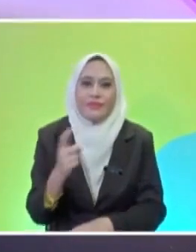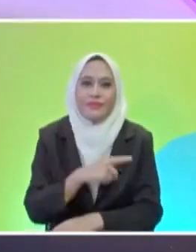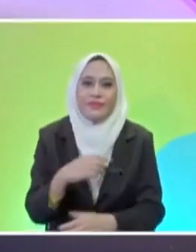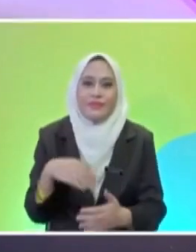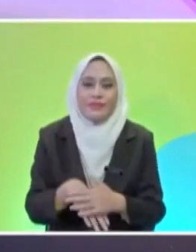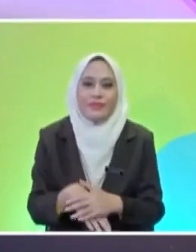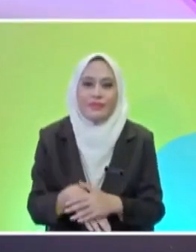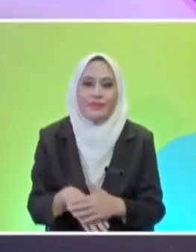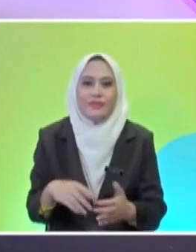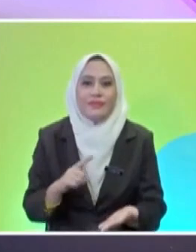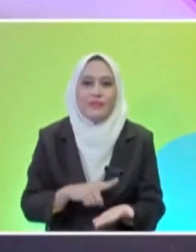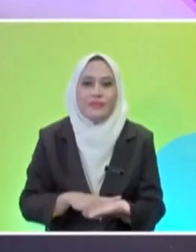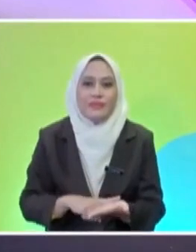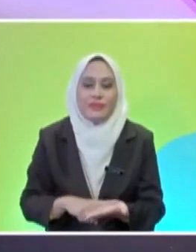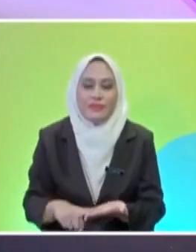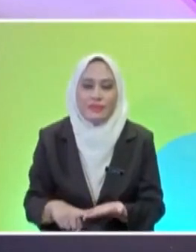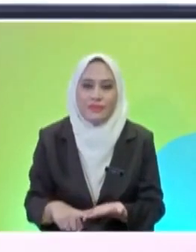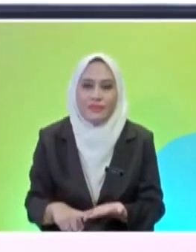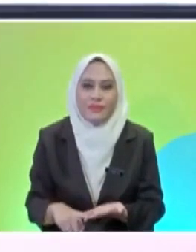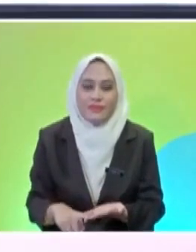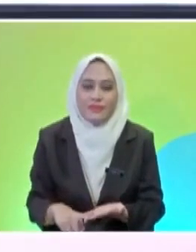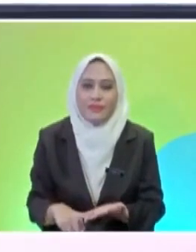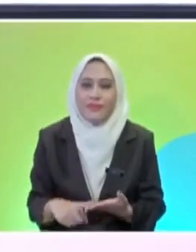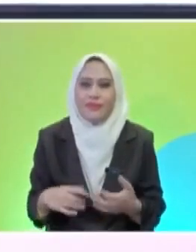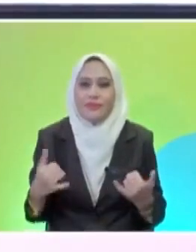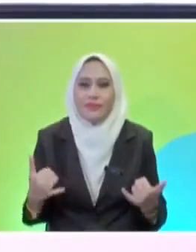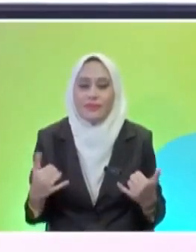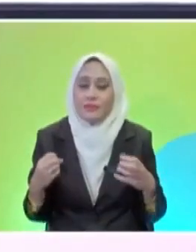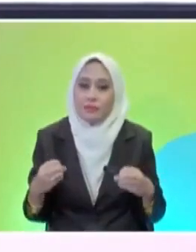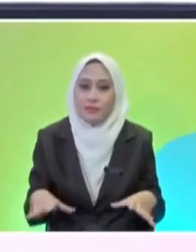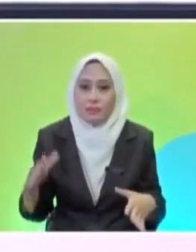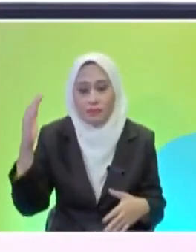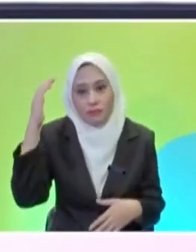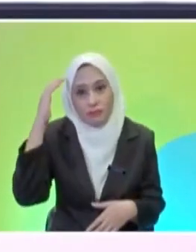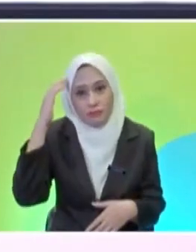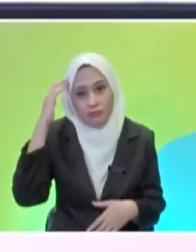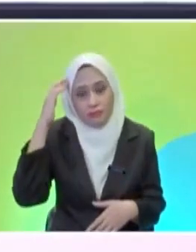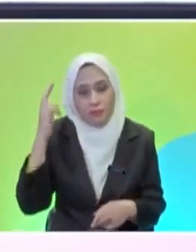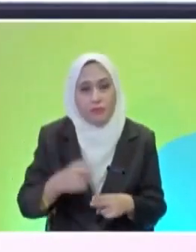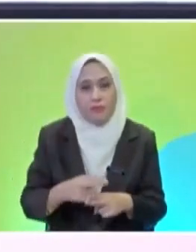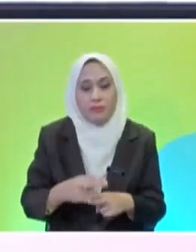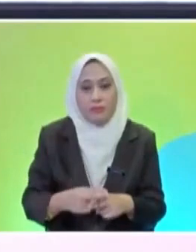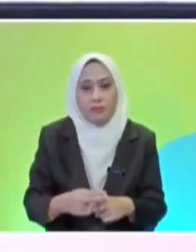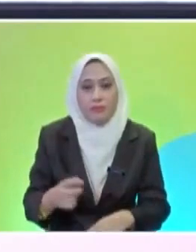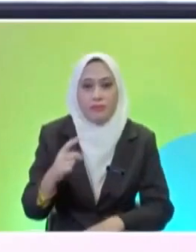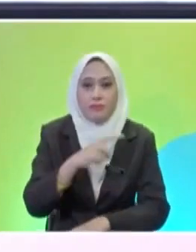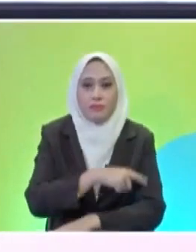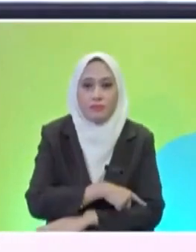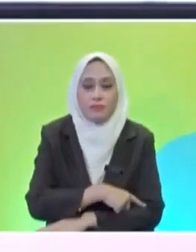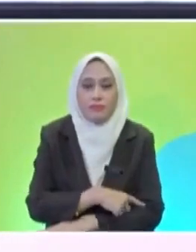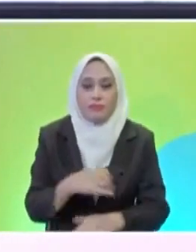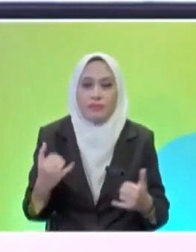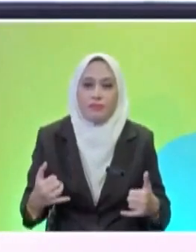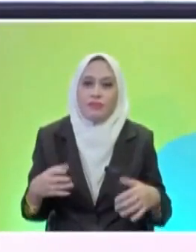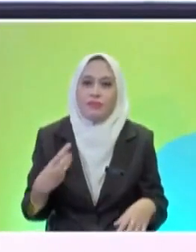pun boleh ingat cikgu. Okey, bagus. Okey, sekarang kita dah kenal nama-nama hari dalam seminggu. Kita nak main satu